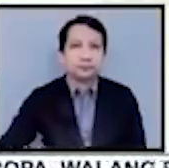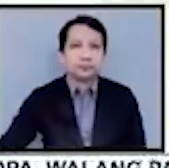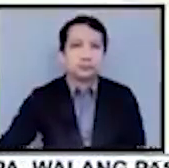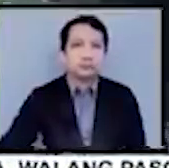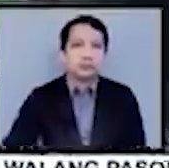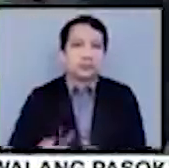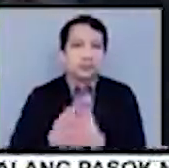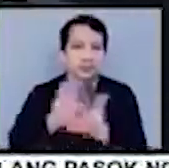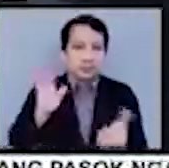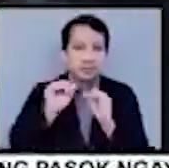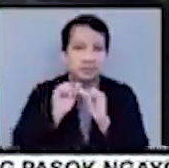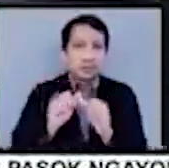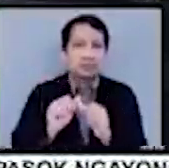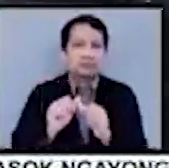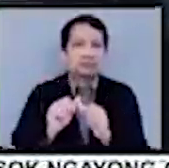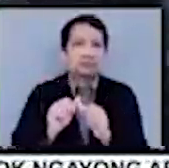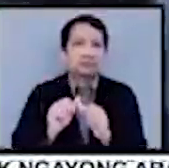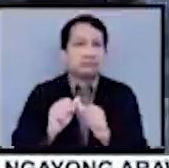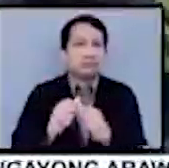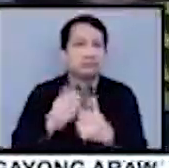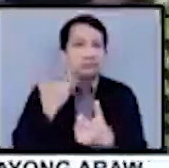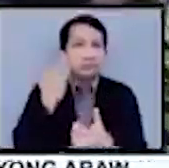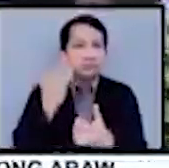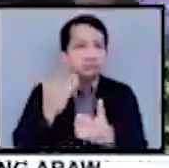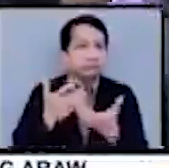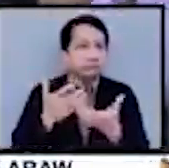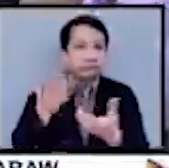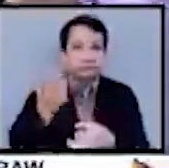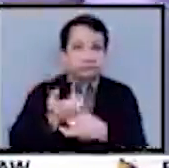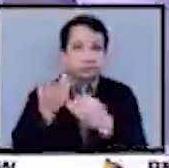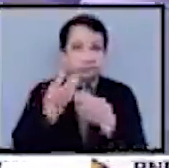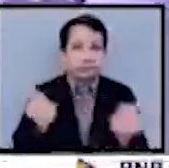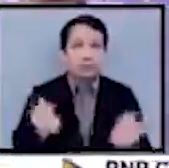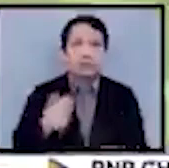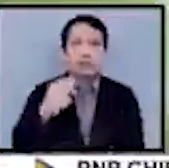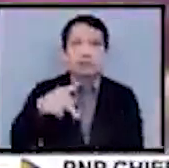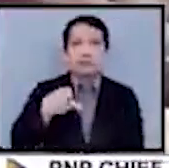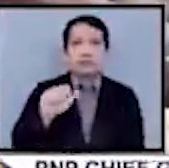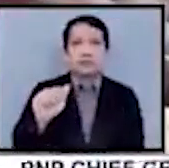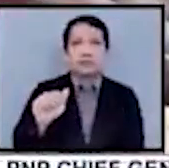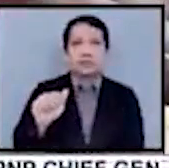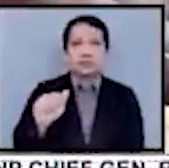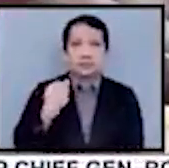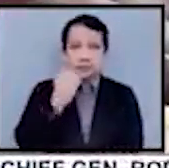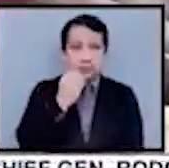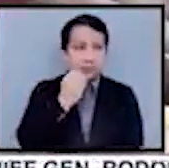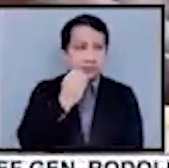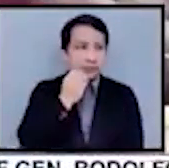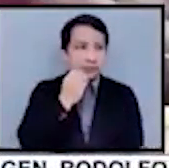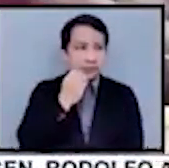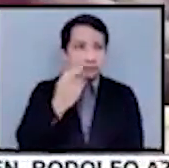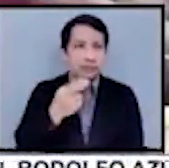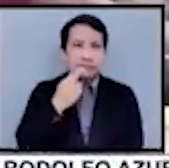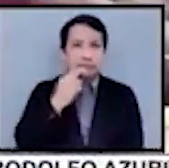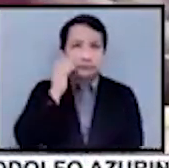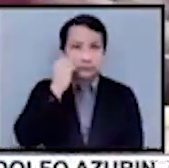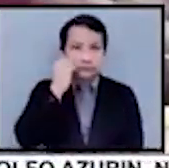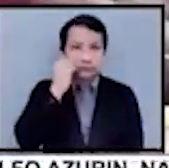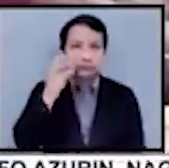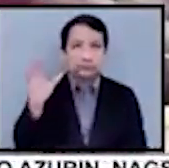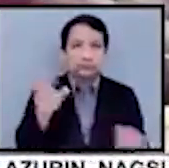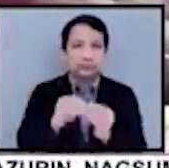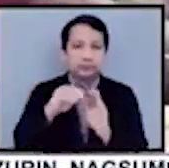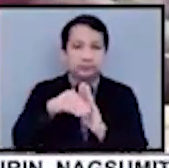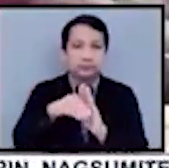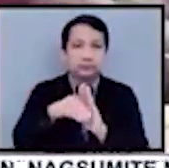pag tag-ulan. Ayon sa Philippine Statistics Authority, kabilang ang pagkain gaya ng repolyo at sibuyas sa mga nagmahalang presyo sa